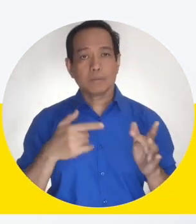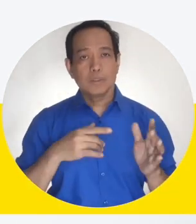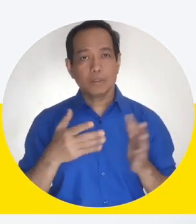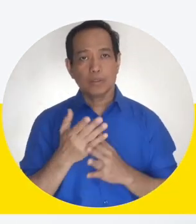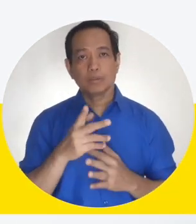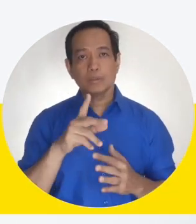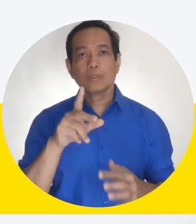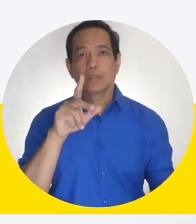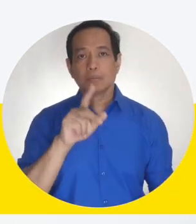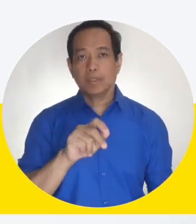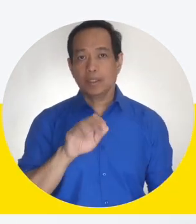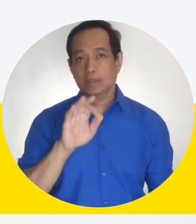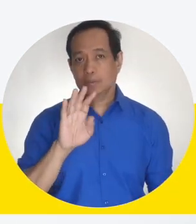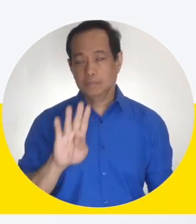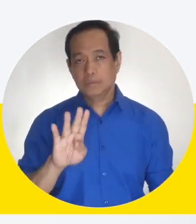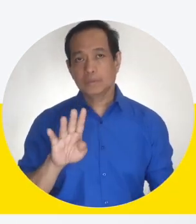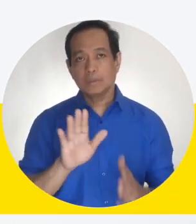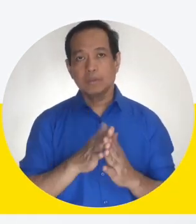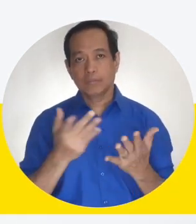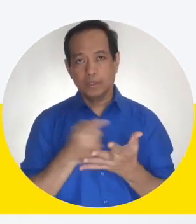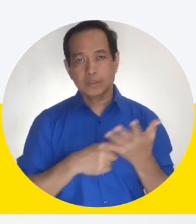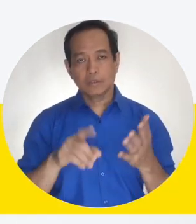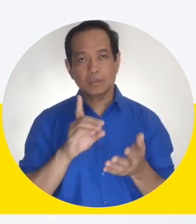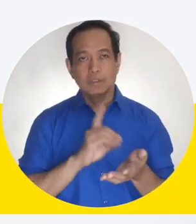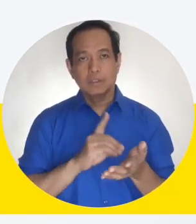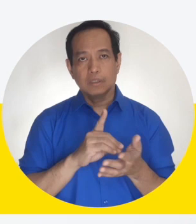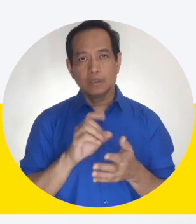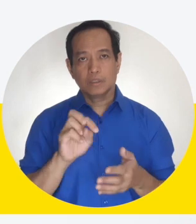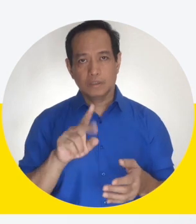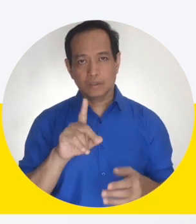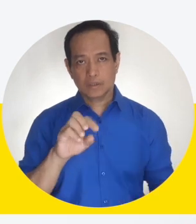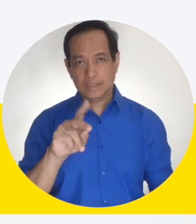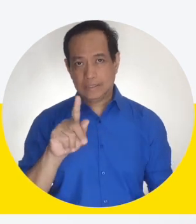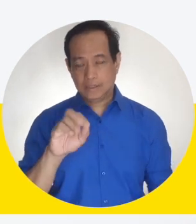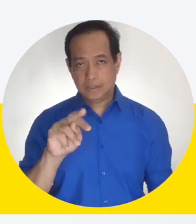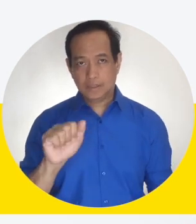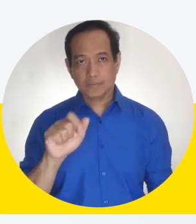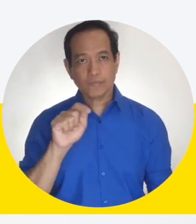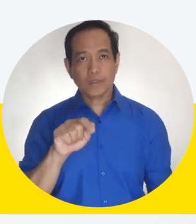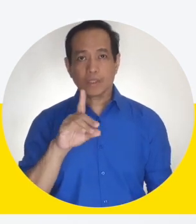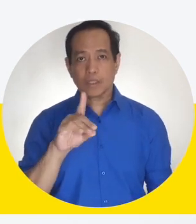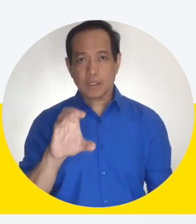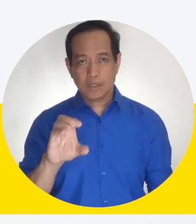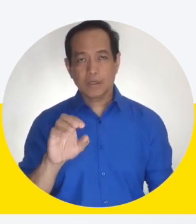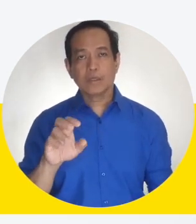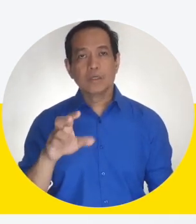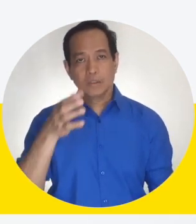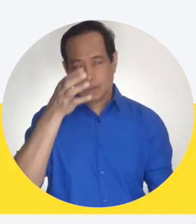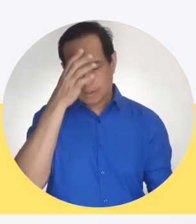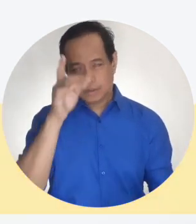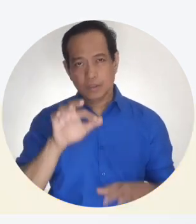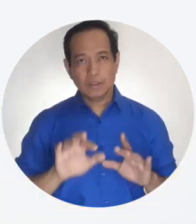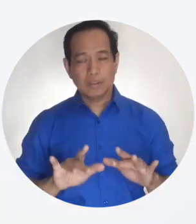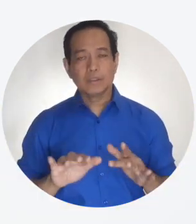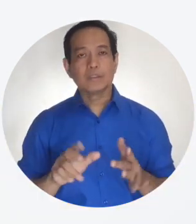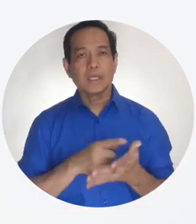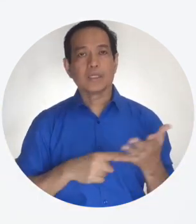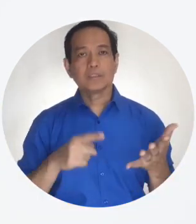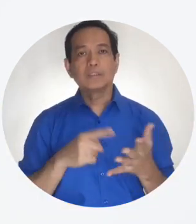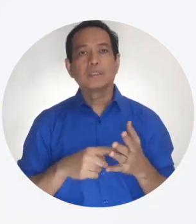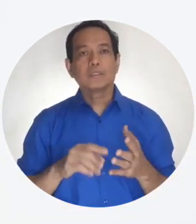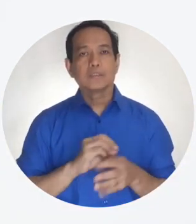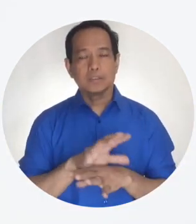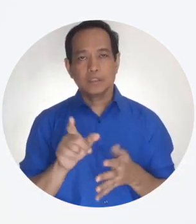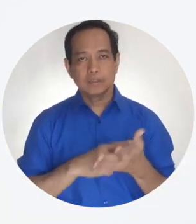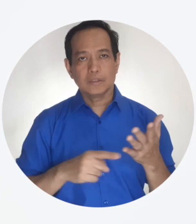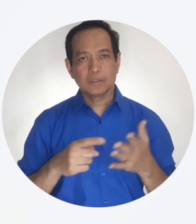makontakt sa aking Facebook page na Dr. Christina Ann Bico Neurology Online Consultation. Ang